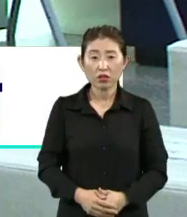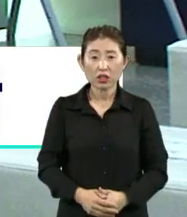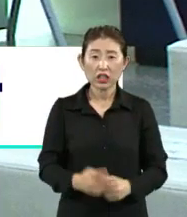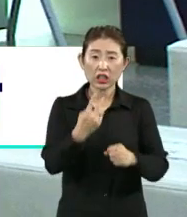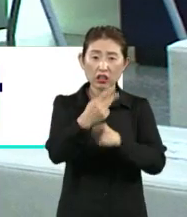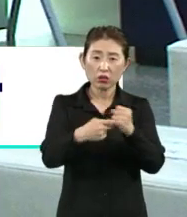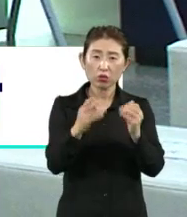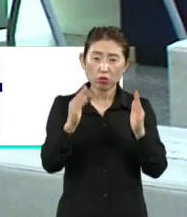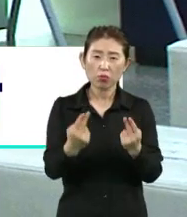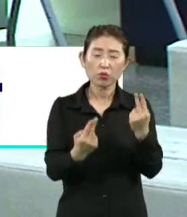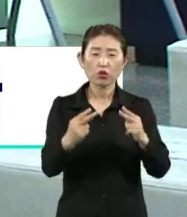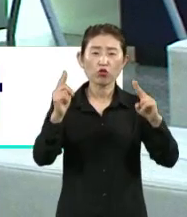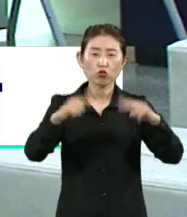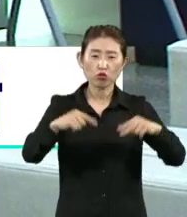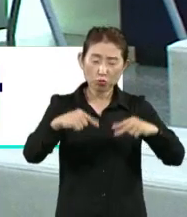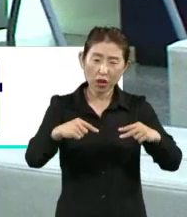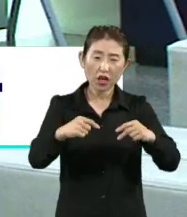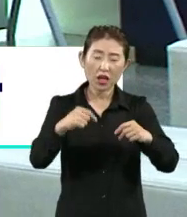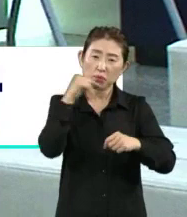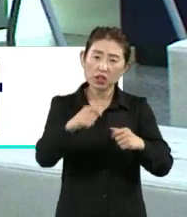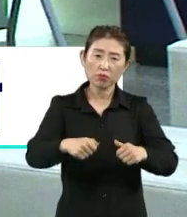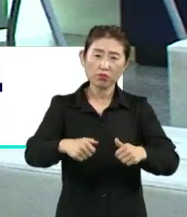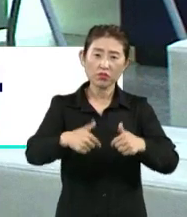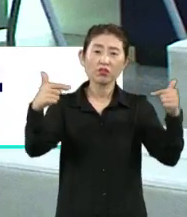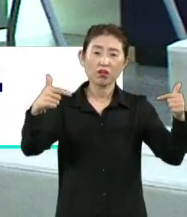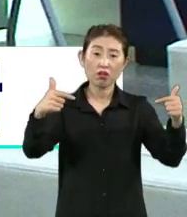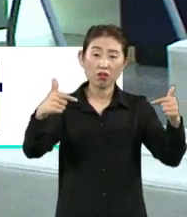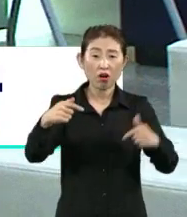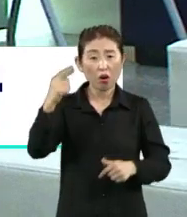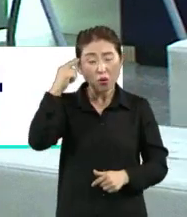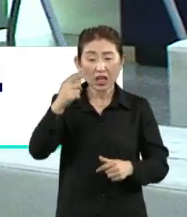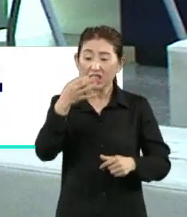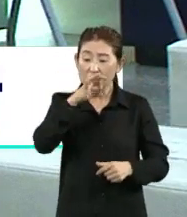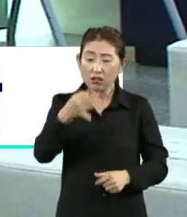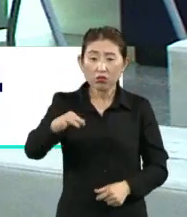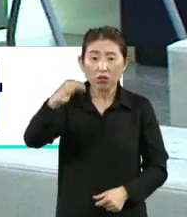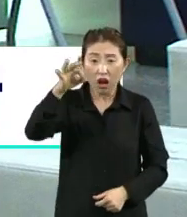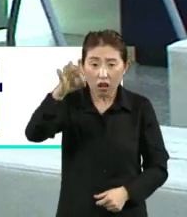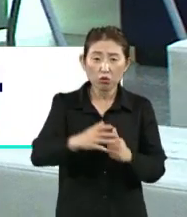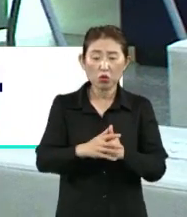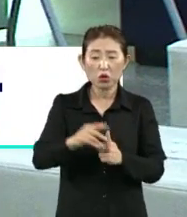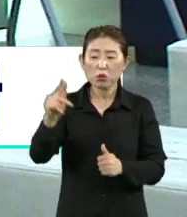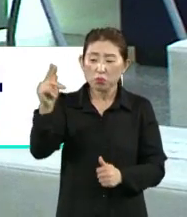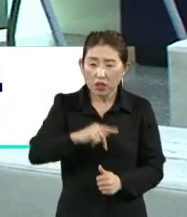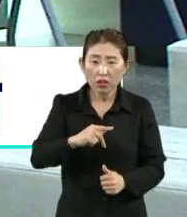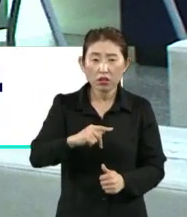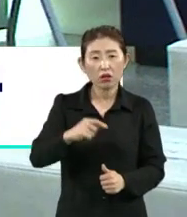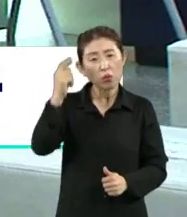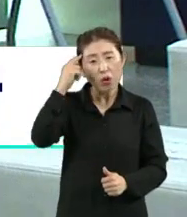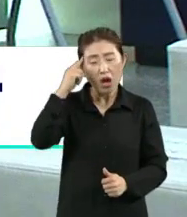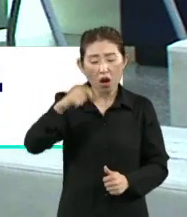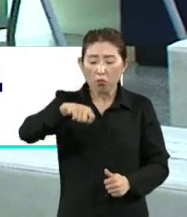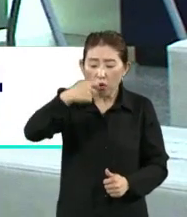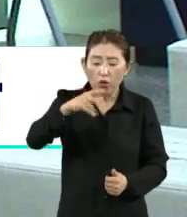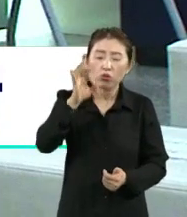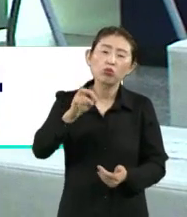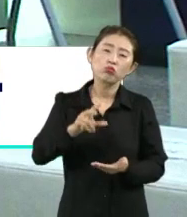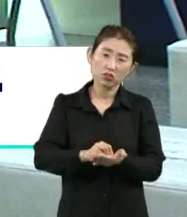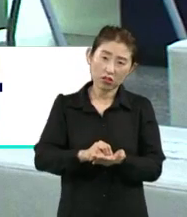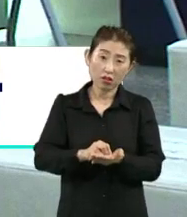이전 2년간에 비해 2배 넘게 늘어난 건데요. 특히 금리가 올라도 빚을 내야 하는 생계형 대출의